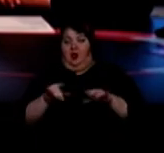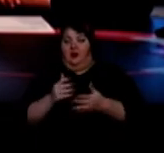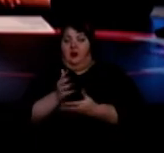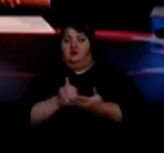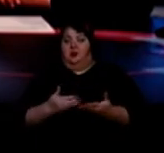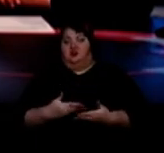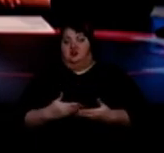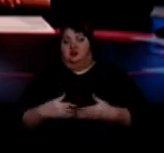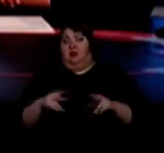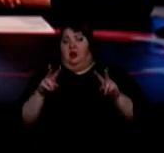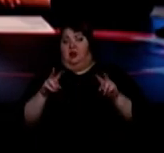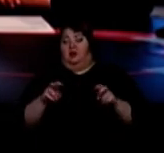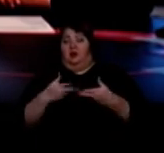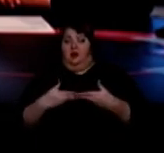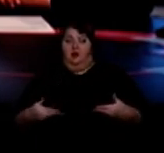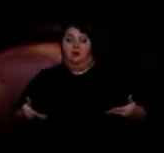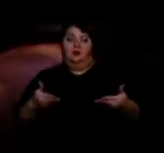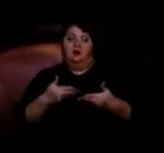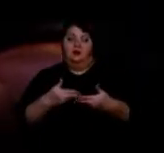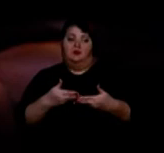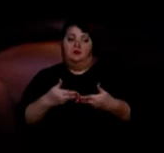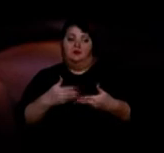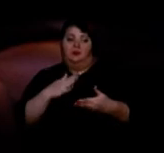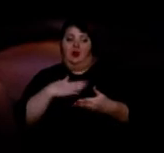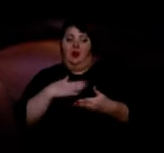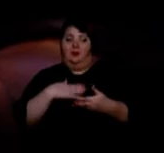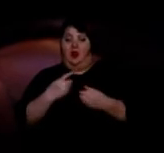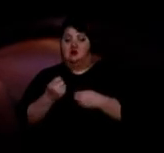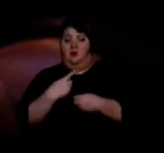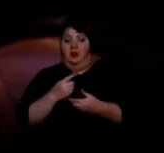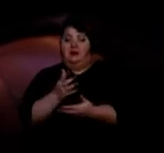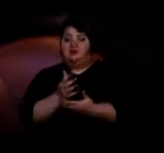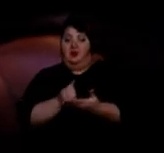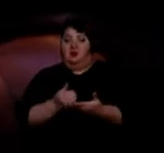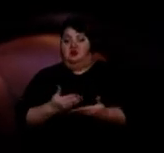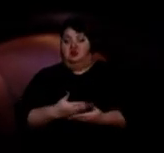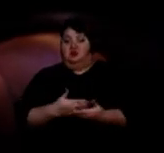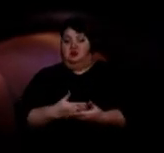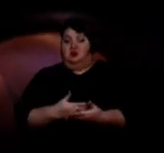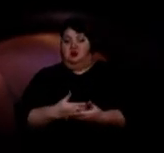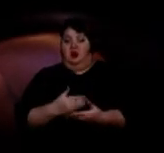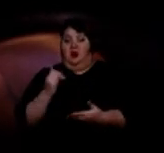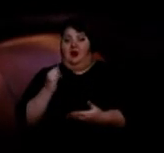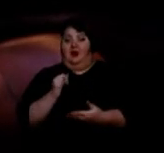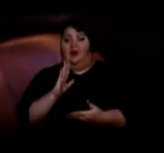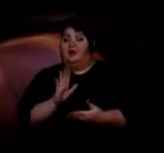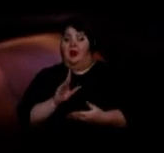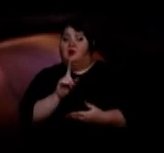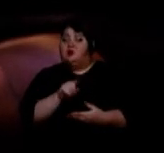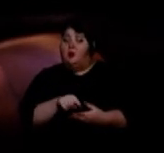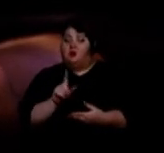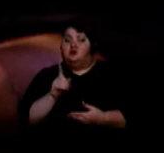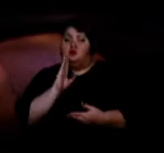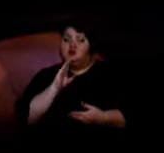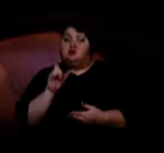життя», і ми, наша місія «Збережи життя», і саме не тому, щоб